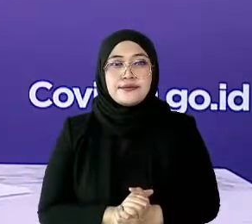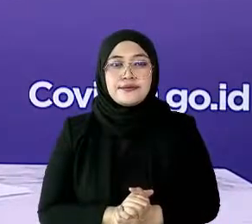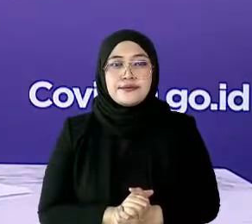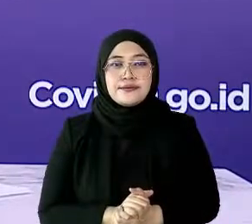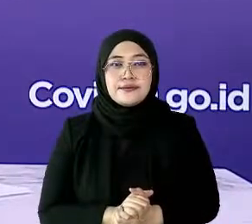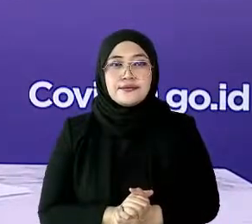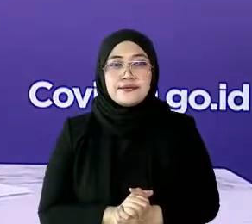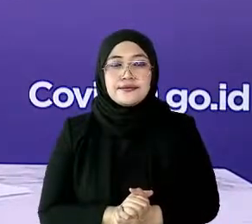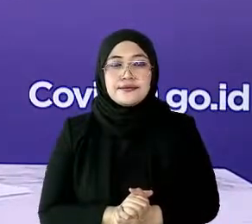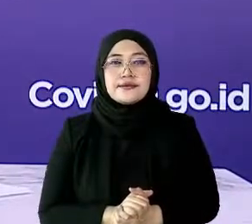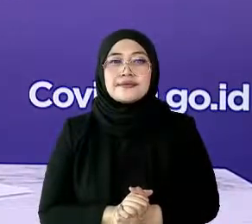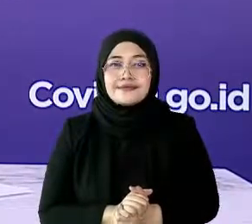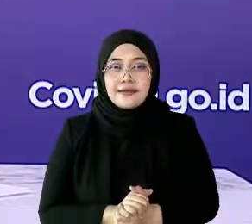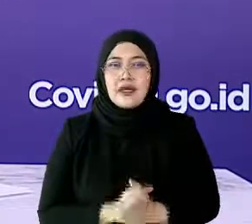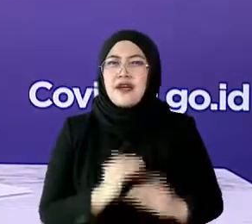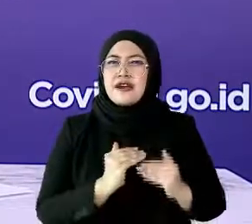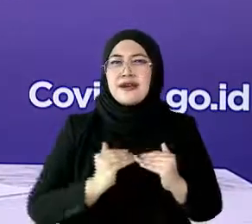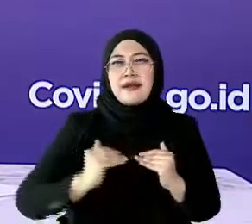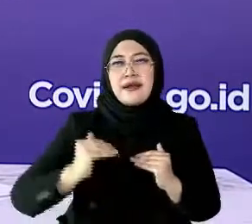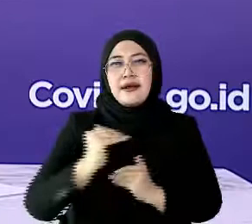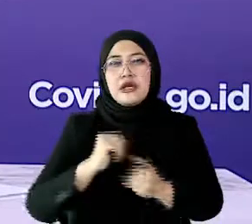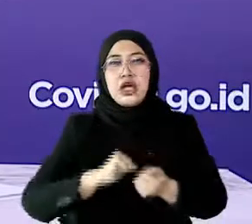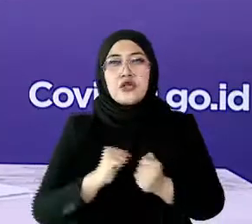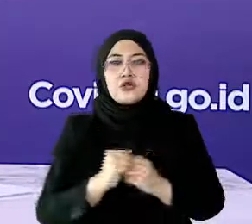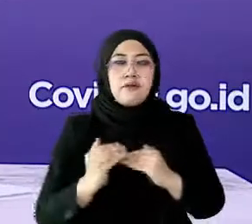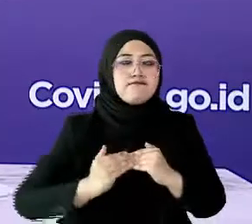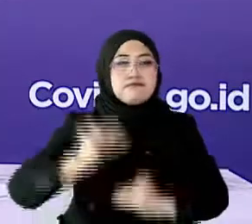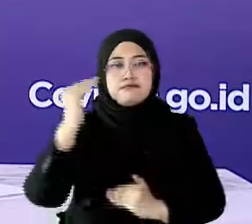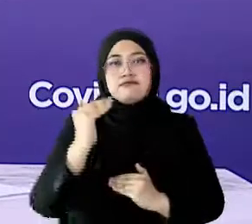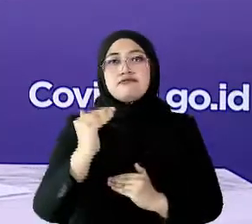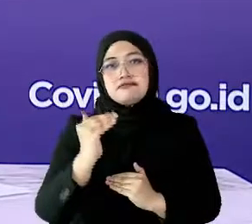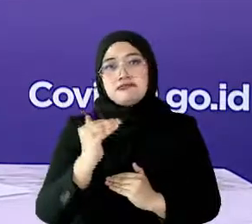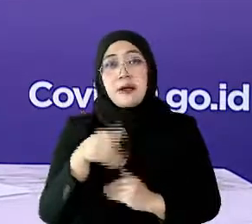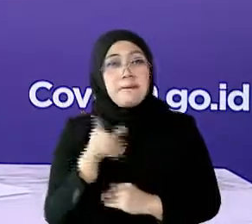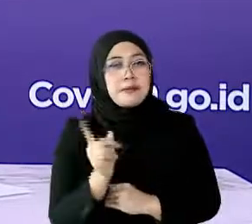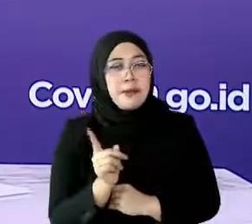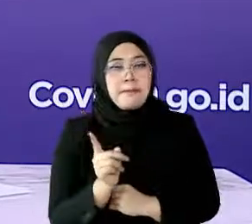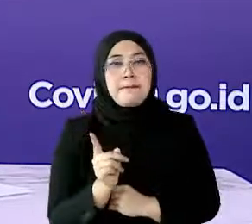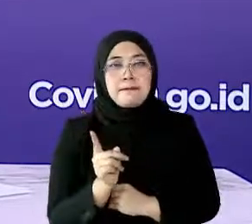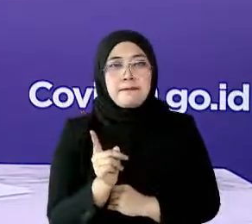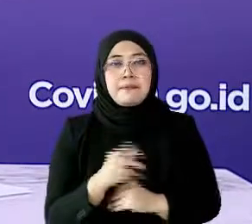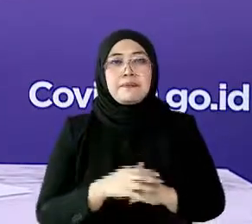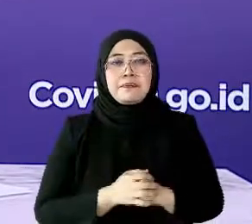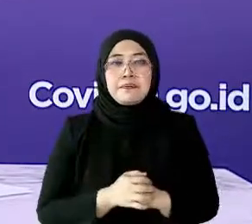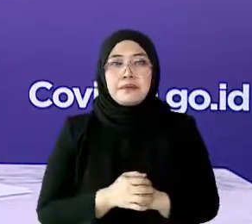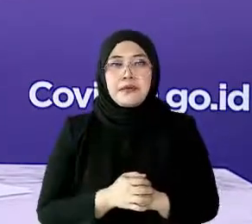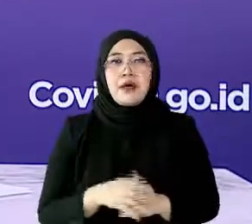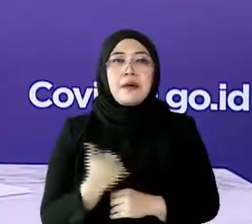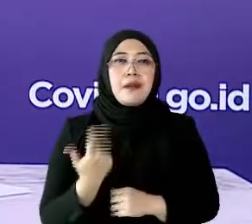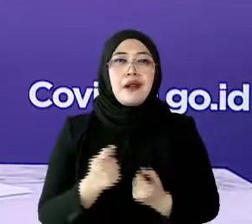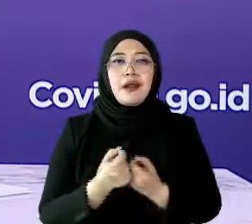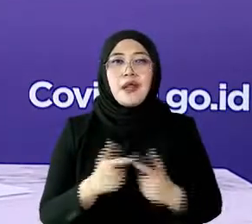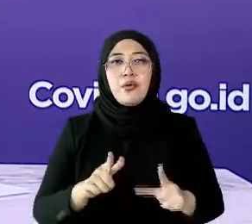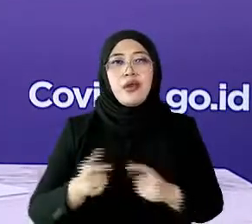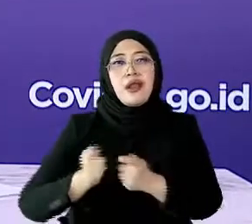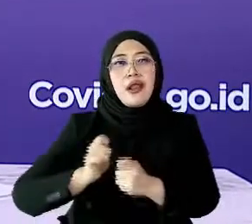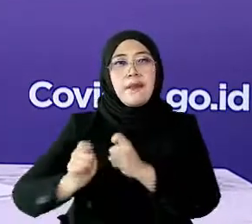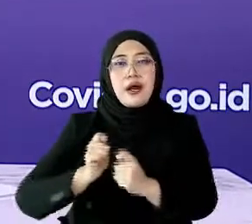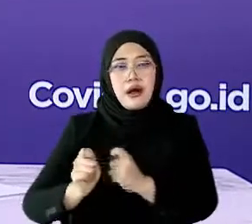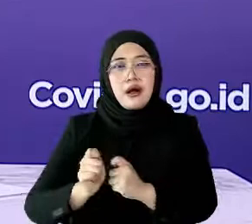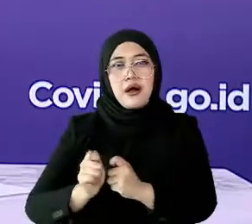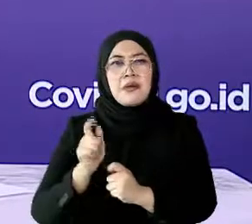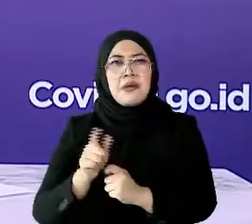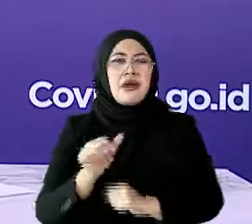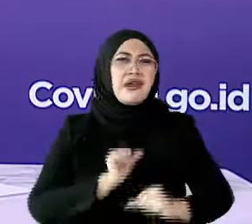kemudian kenaikan kasus yang tinggi dapat terjadi akibat periode Idul Fitri yang